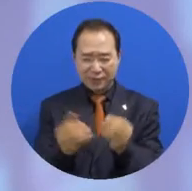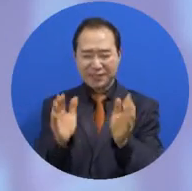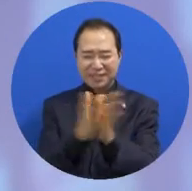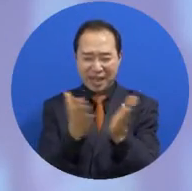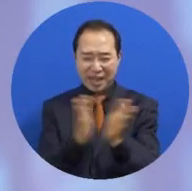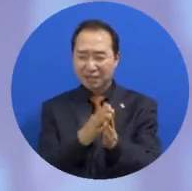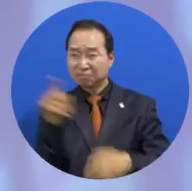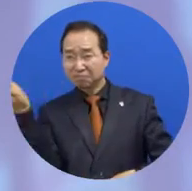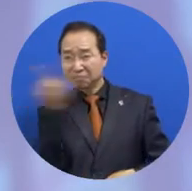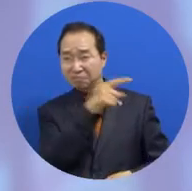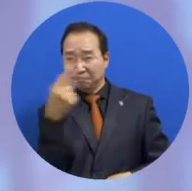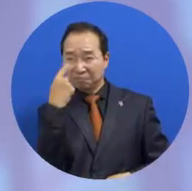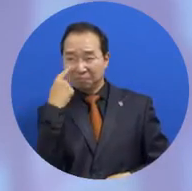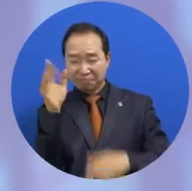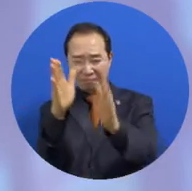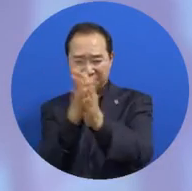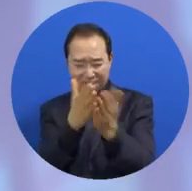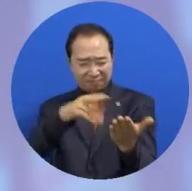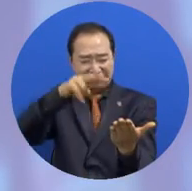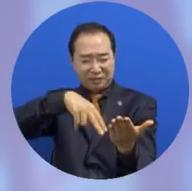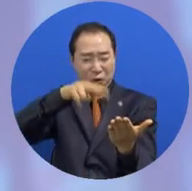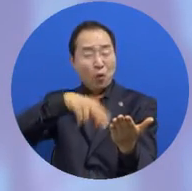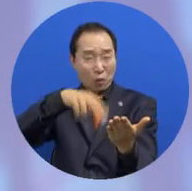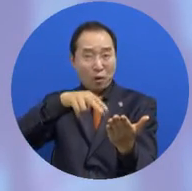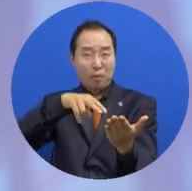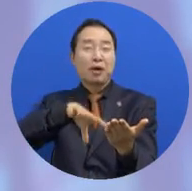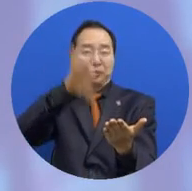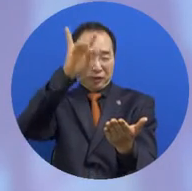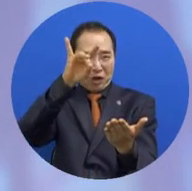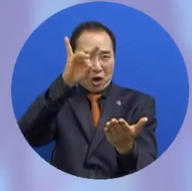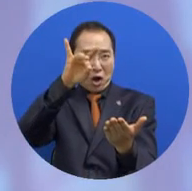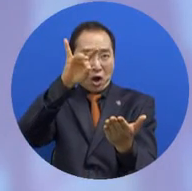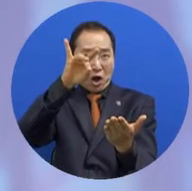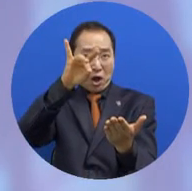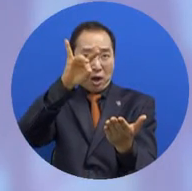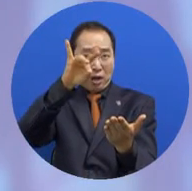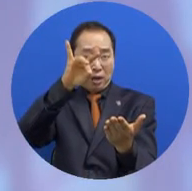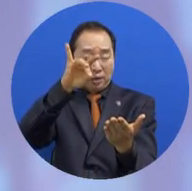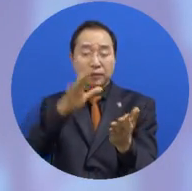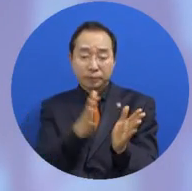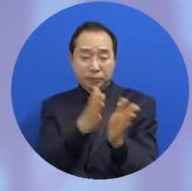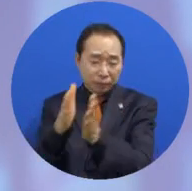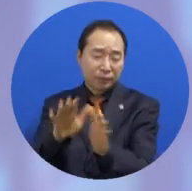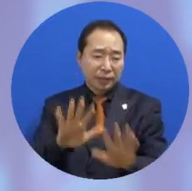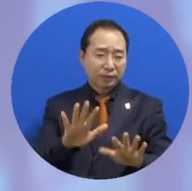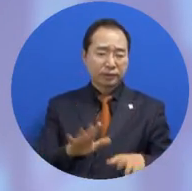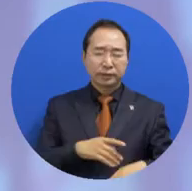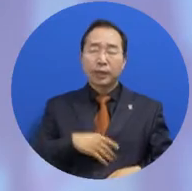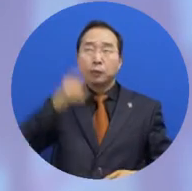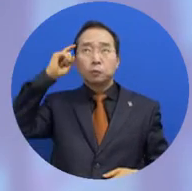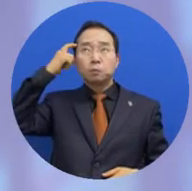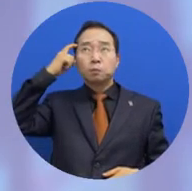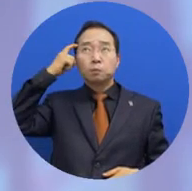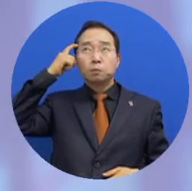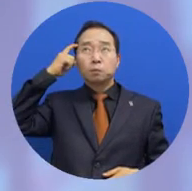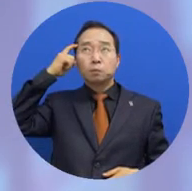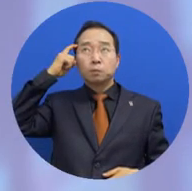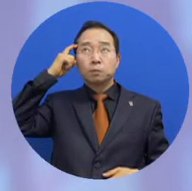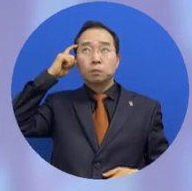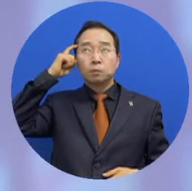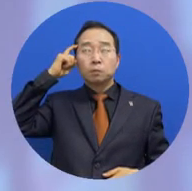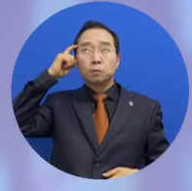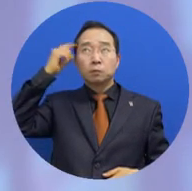하나 선택해서 읽어요. 네. 왜냐면 내가 이제 생각하는 게